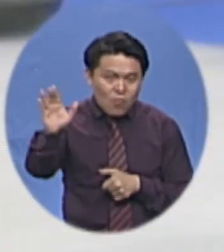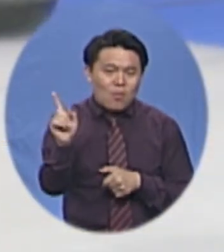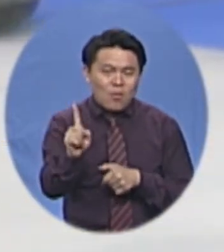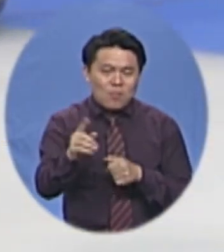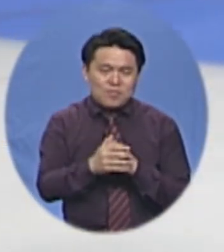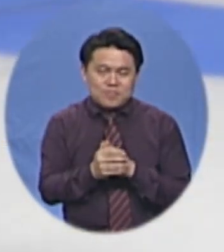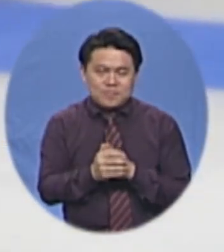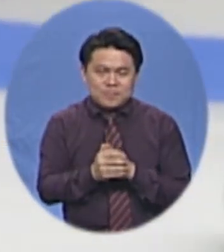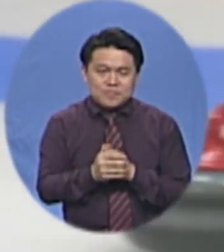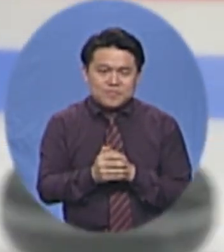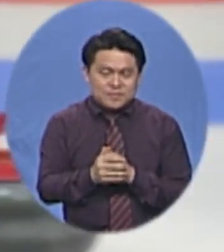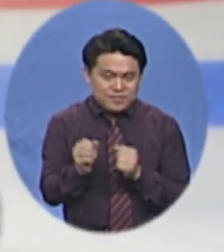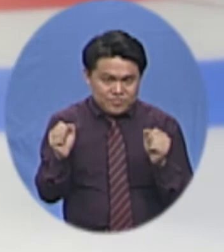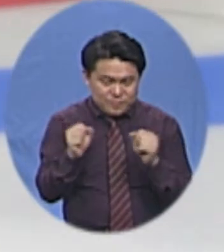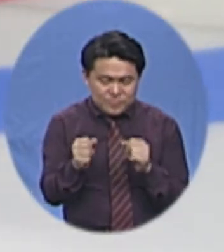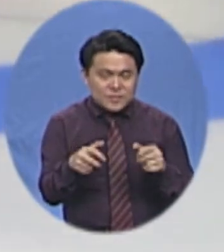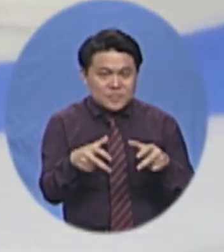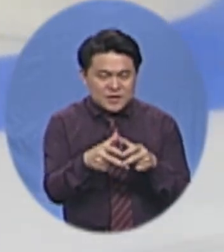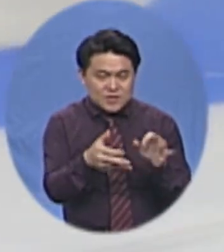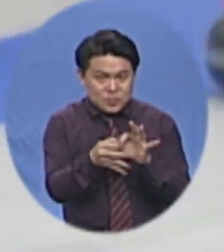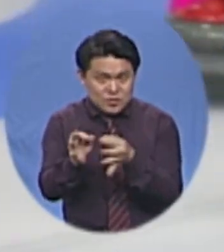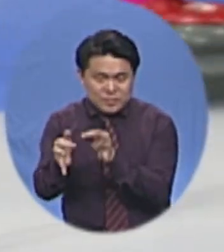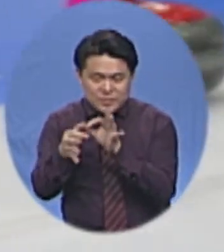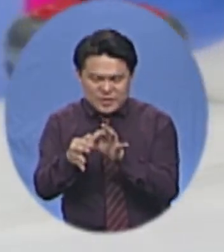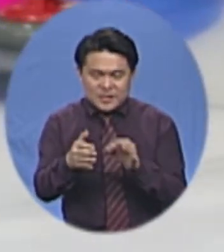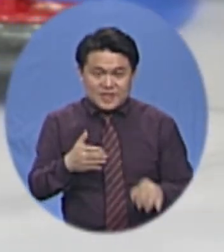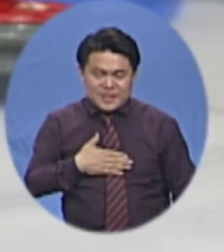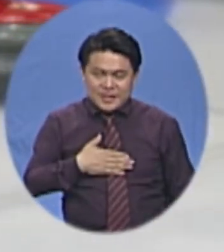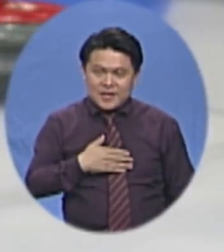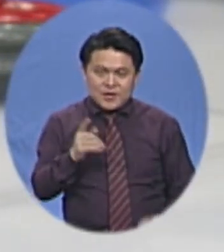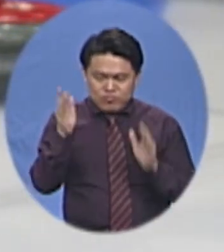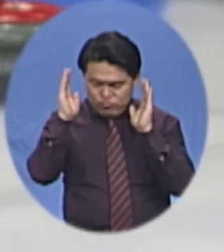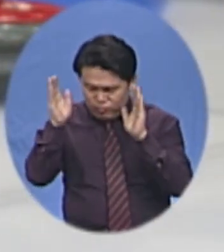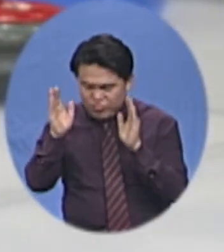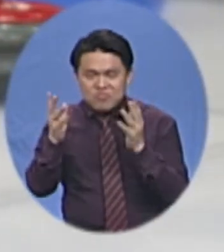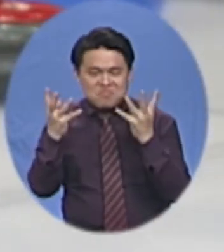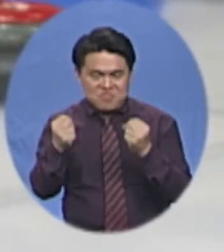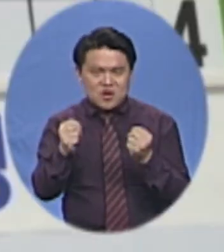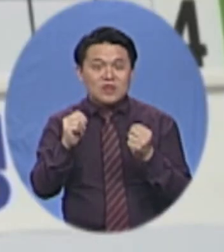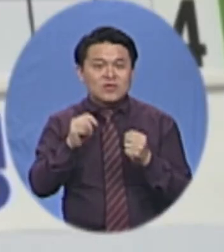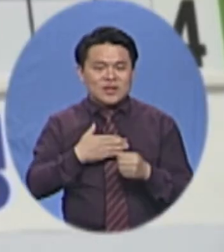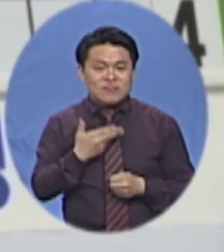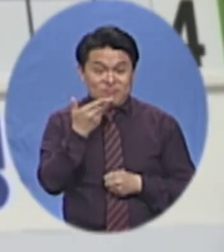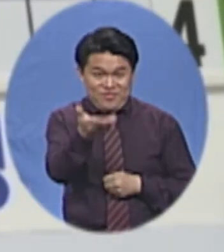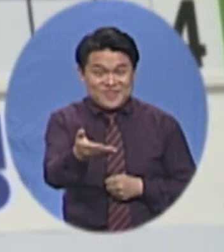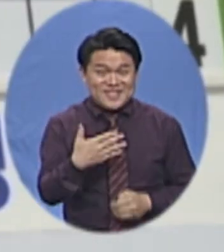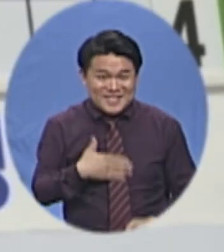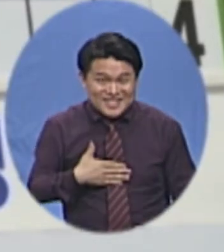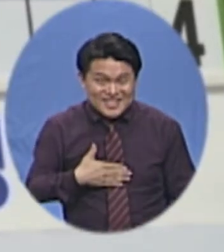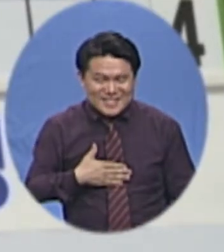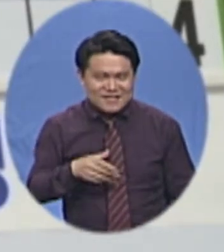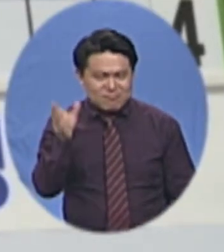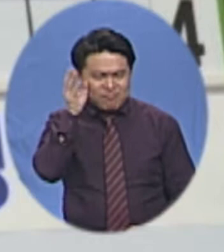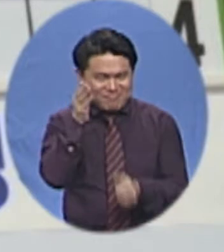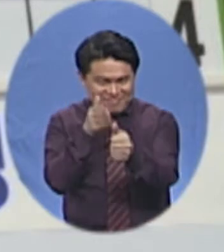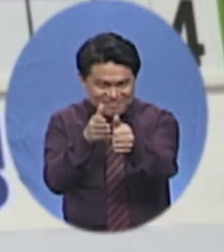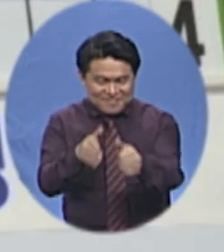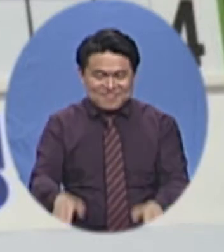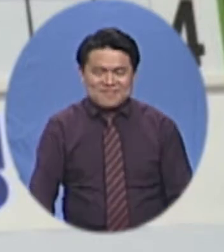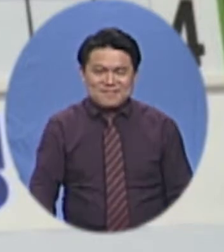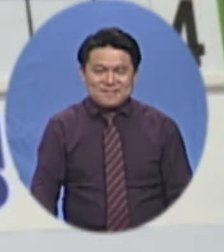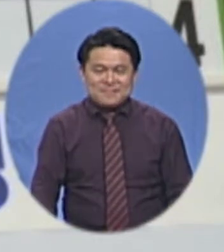동안 동계 패럴림픽에 대해서 저 호준이가 공부 많이 해서 알려드릴 테니까 기대 많이 해주세요.